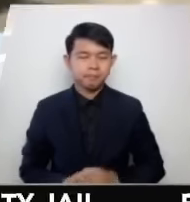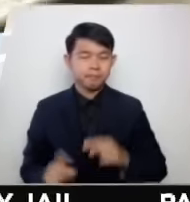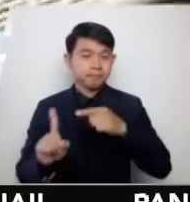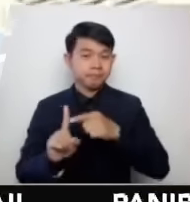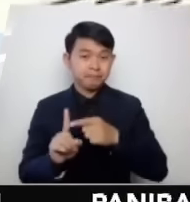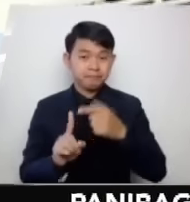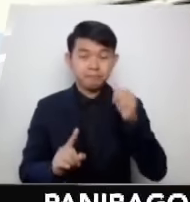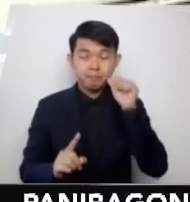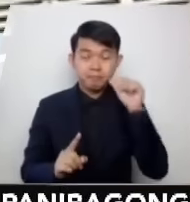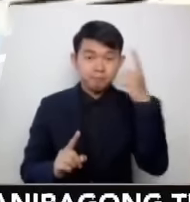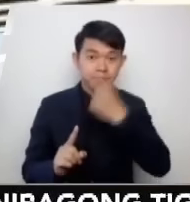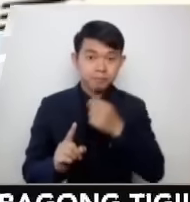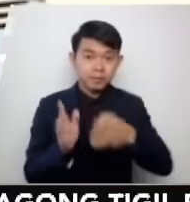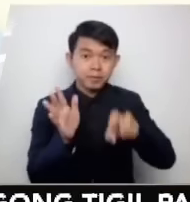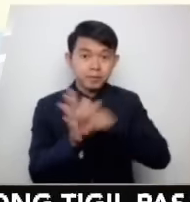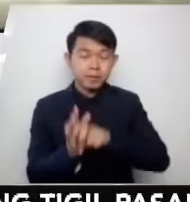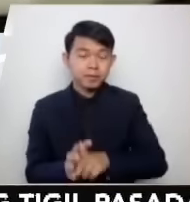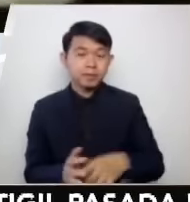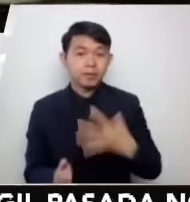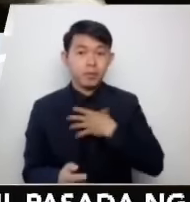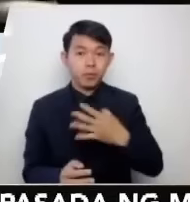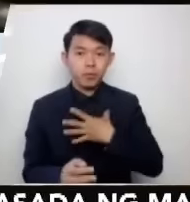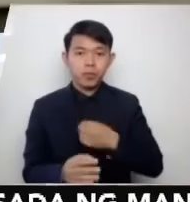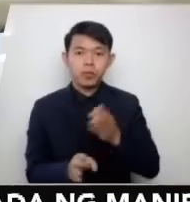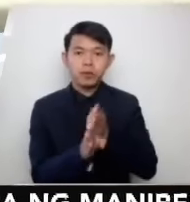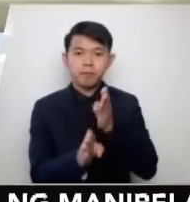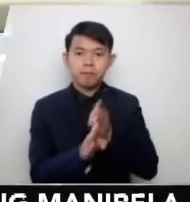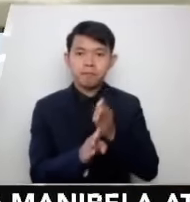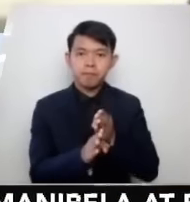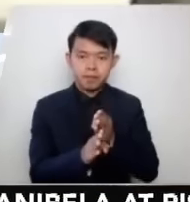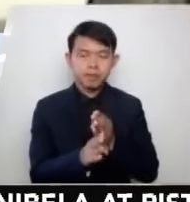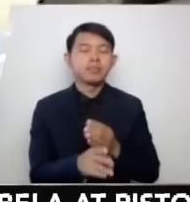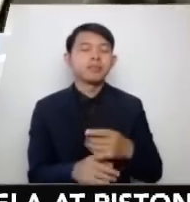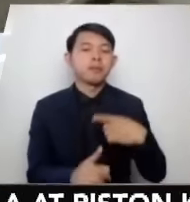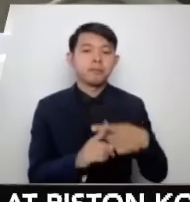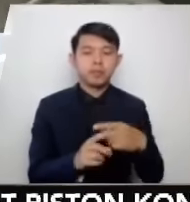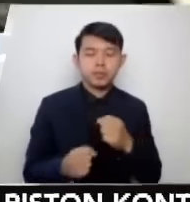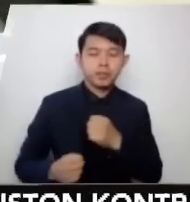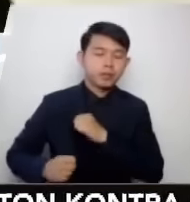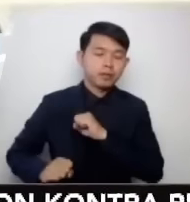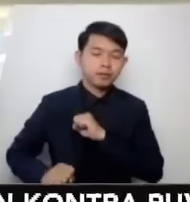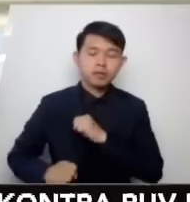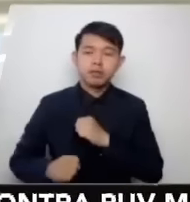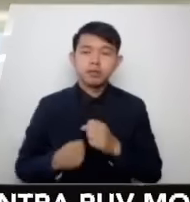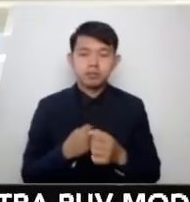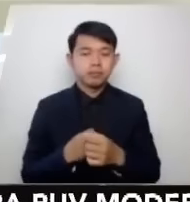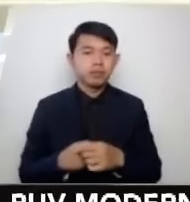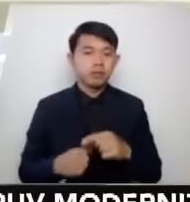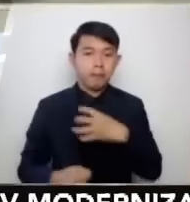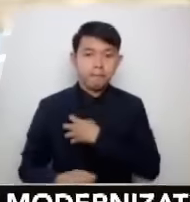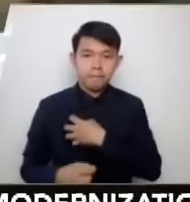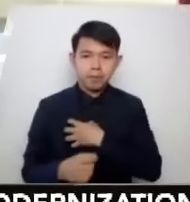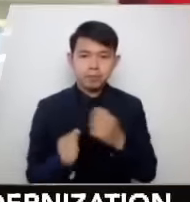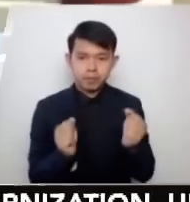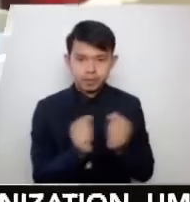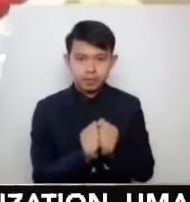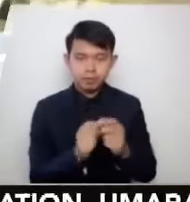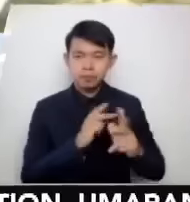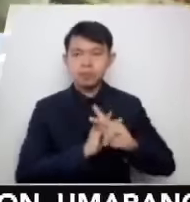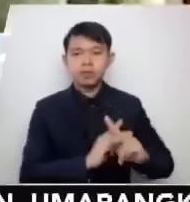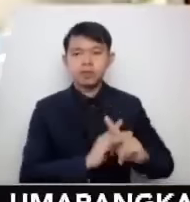Puting Cruiser Bus at may convoy na matauhan ng PNP para sa kanyang seguridad nang dumating dito sa Pasig City Jail. 9:33 ng umaga na isagawa